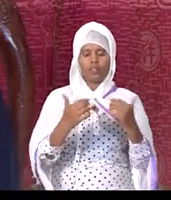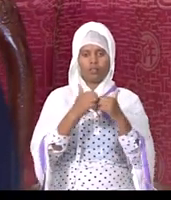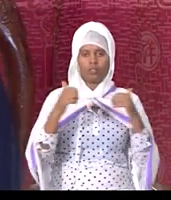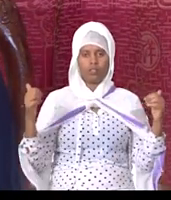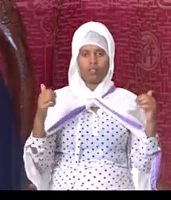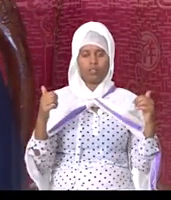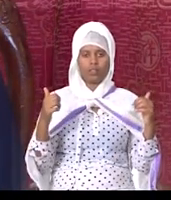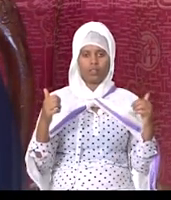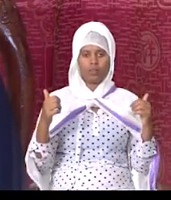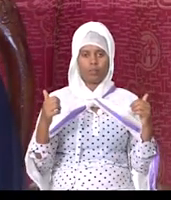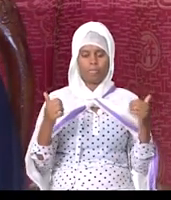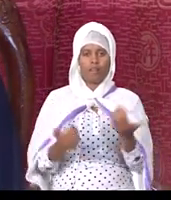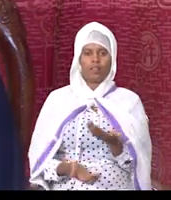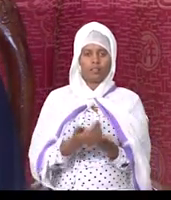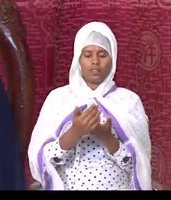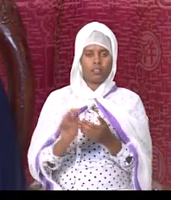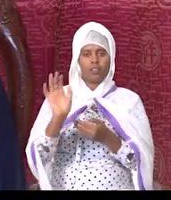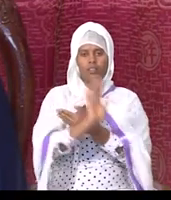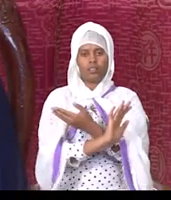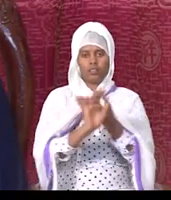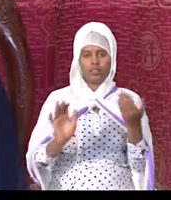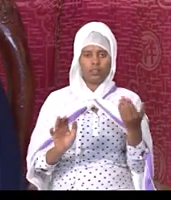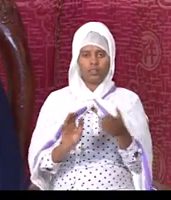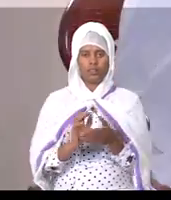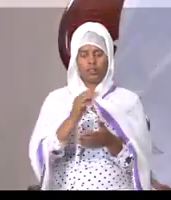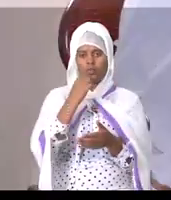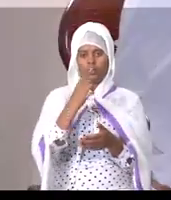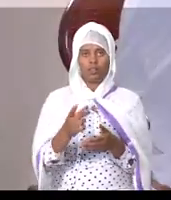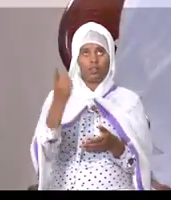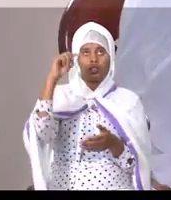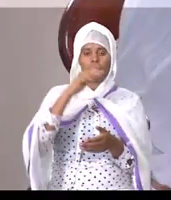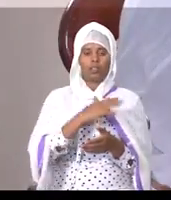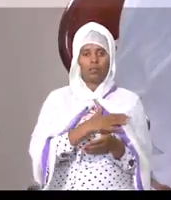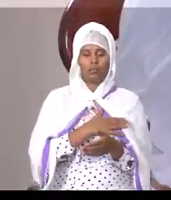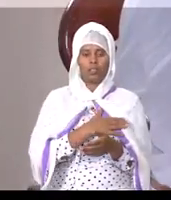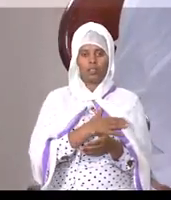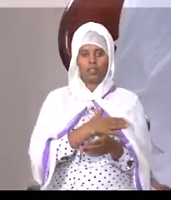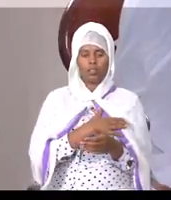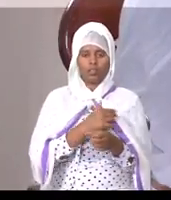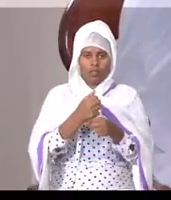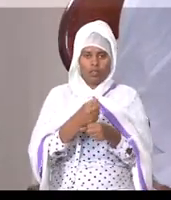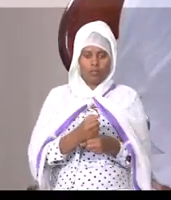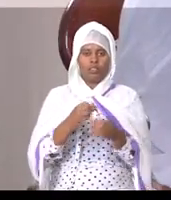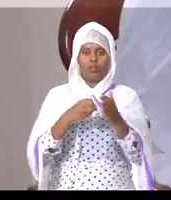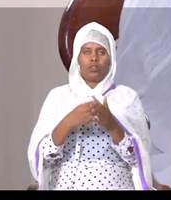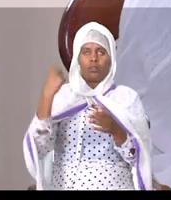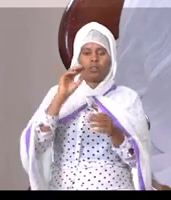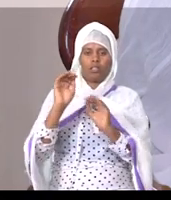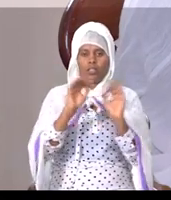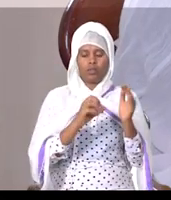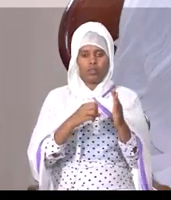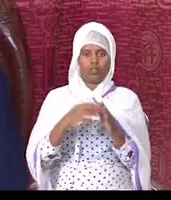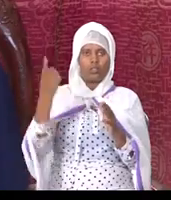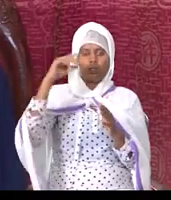ايترحقني ردعني ادحنني قلنا اغزابير املاخ اصنعي سلا زخنه اغزابير املاخ